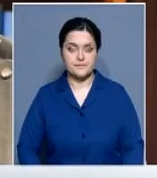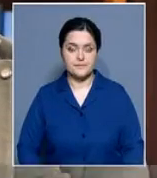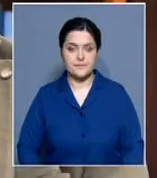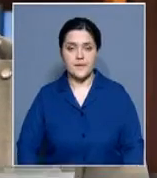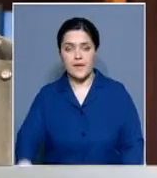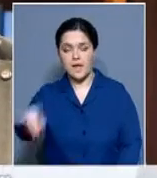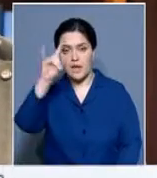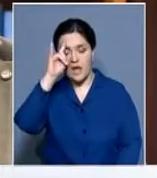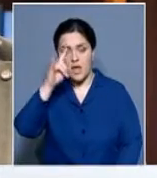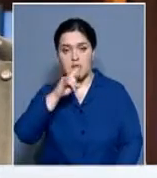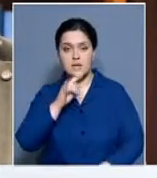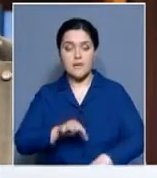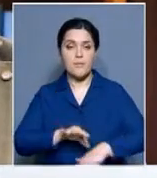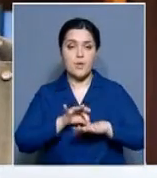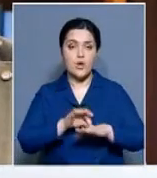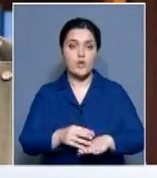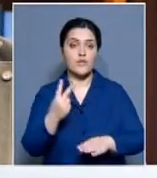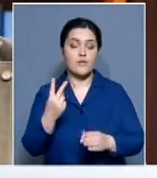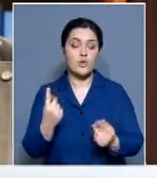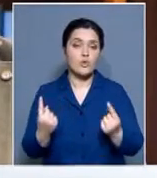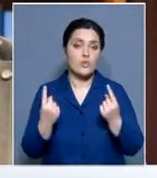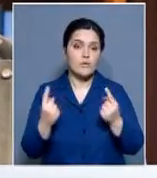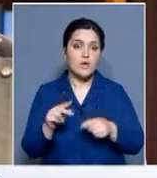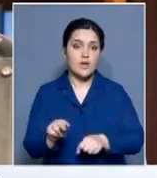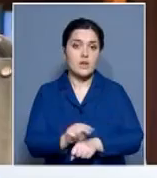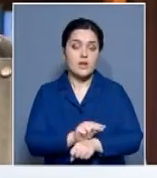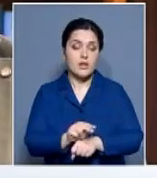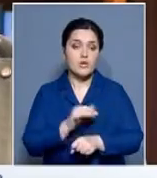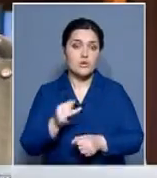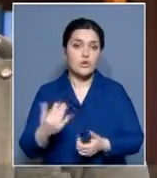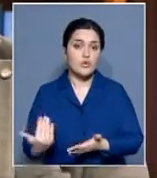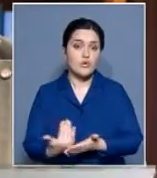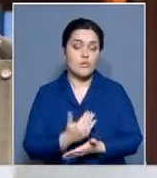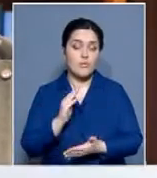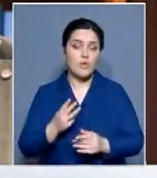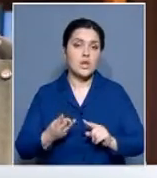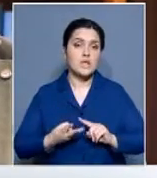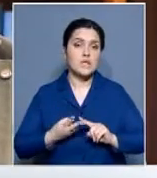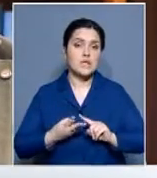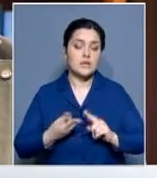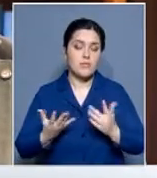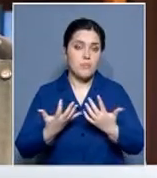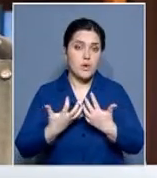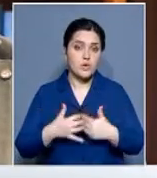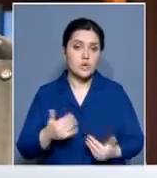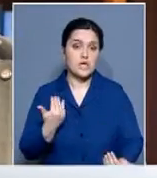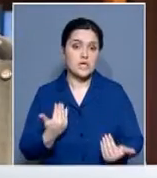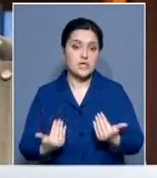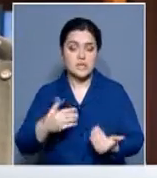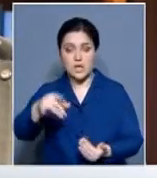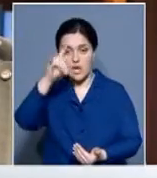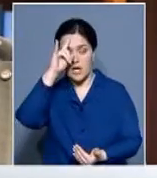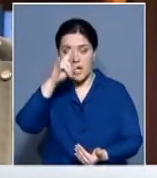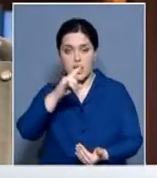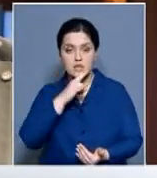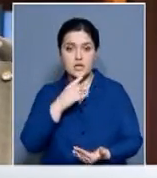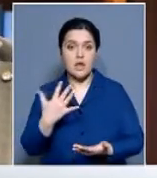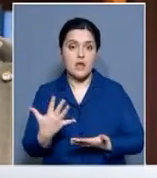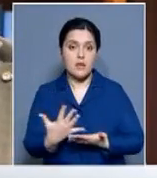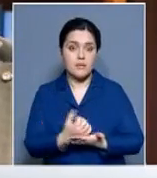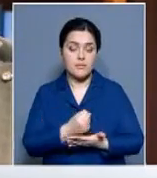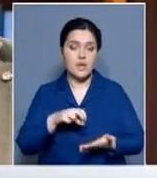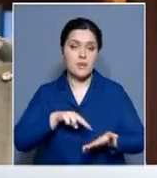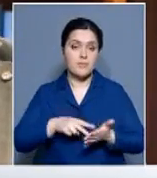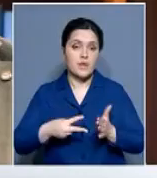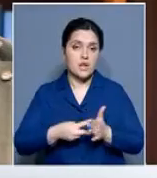Казахстан уже провел 2 масштабные модернизации. Теперь страна стоит на пороге новой, третьей по счету. Если ваше государство сможет решить поставленные задачи,